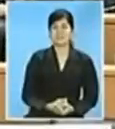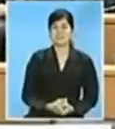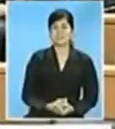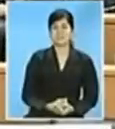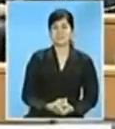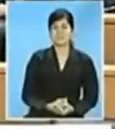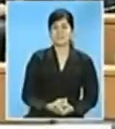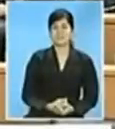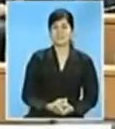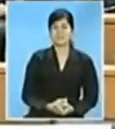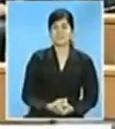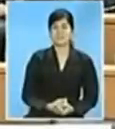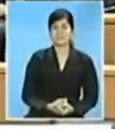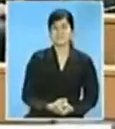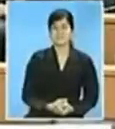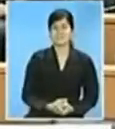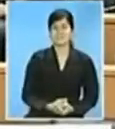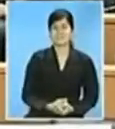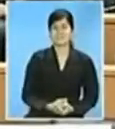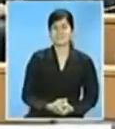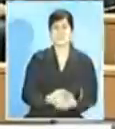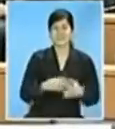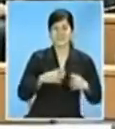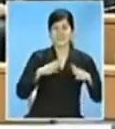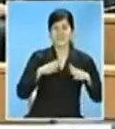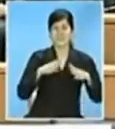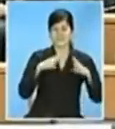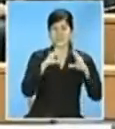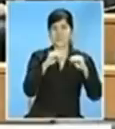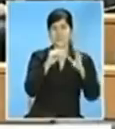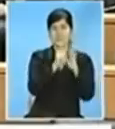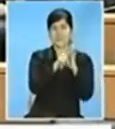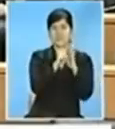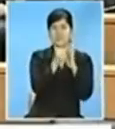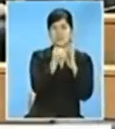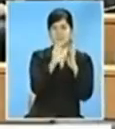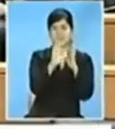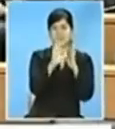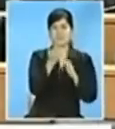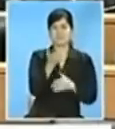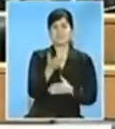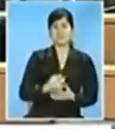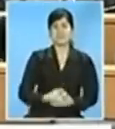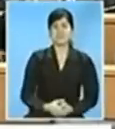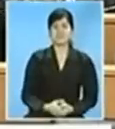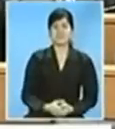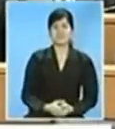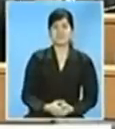ผมขอพักการประชุม15 นาทีครับ